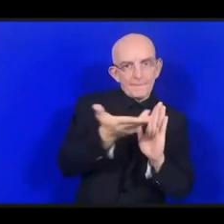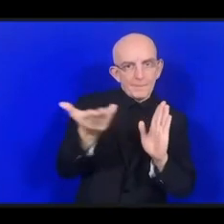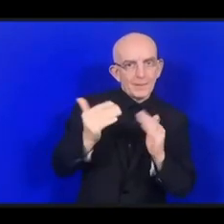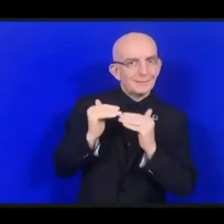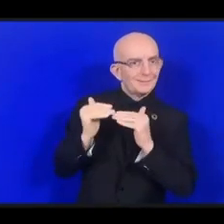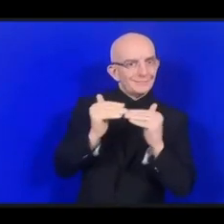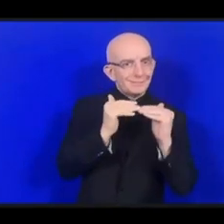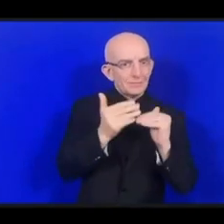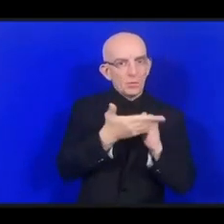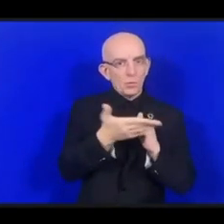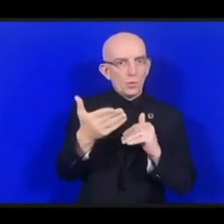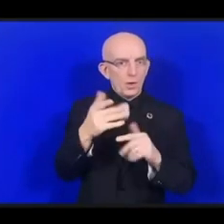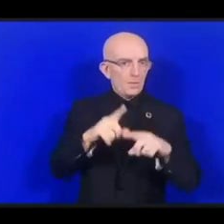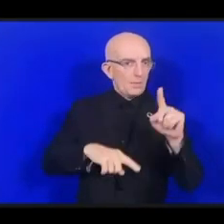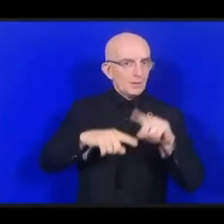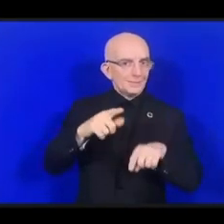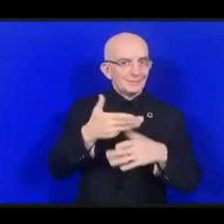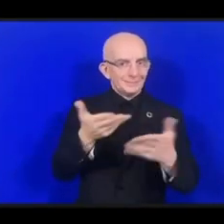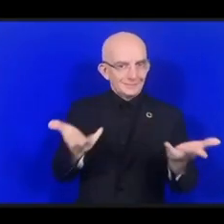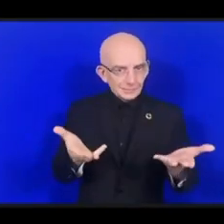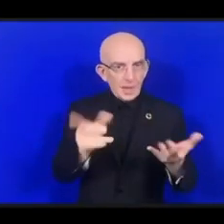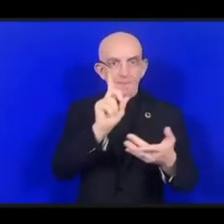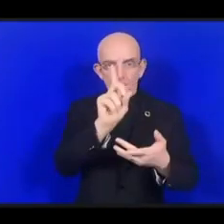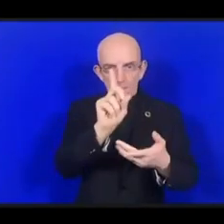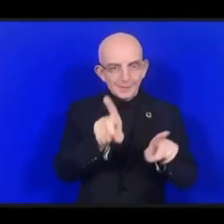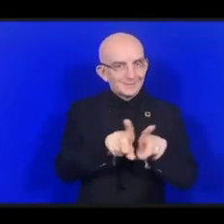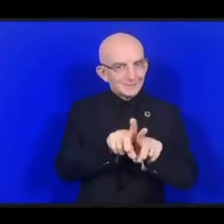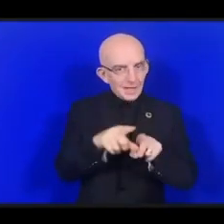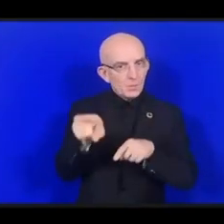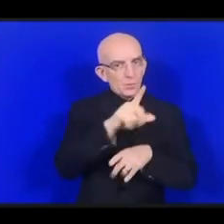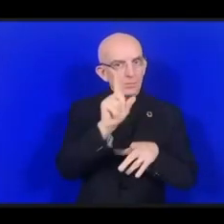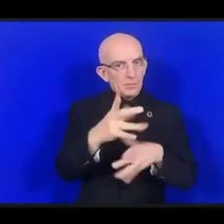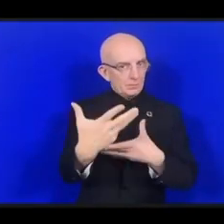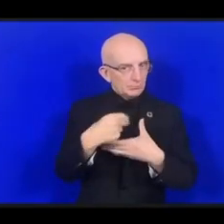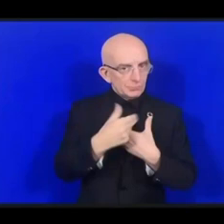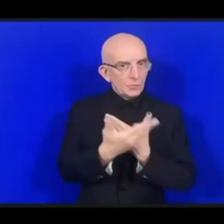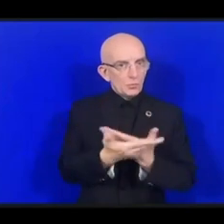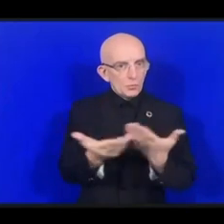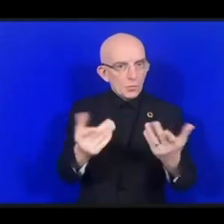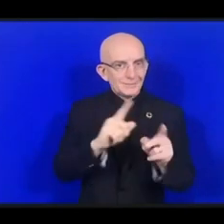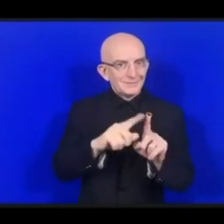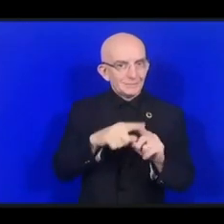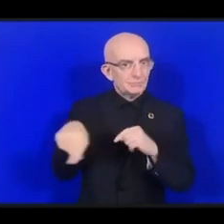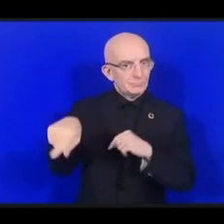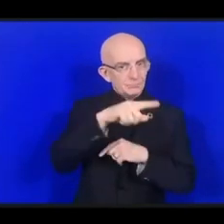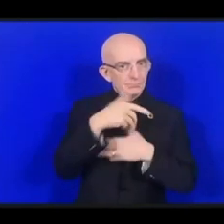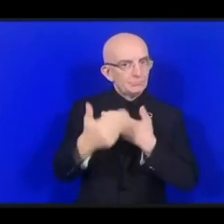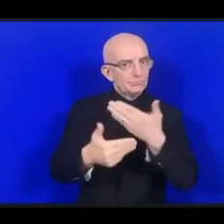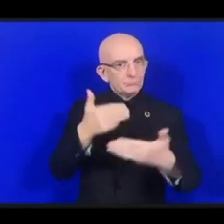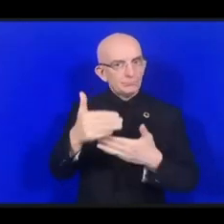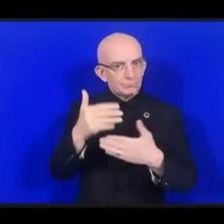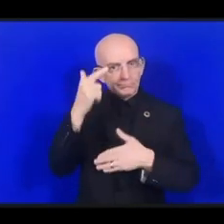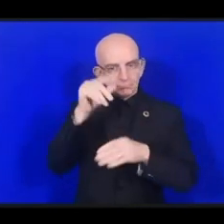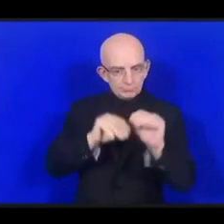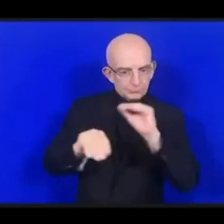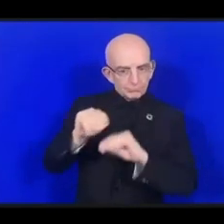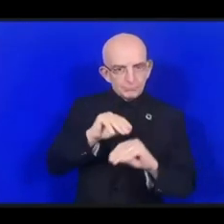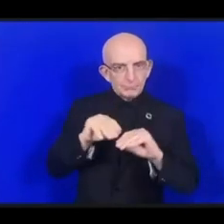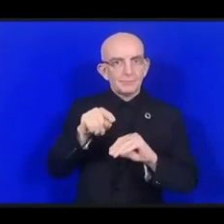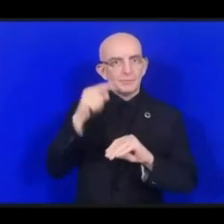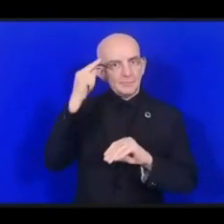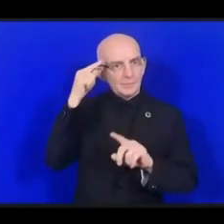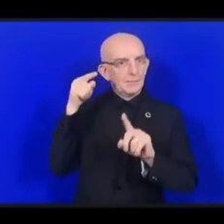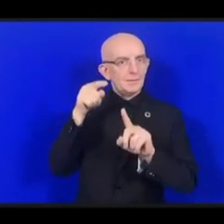نستخدمها فنحن اذا علينا ان نتعاون مع السياسيين من ناحيه وايضا مع اصحاب